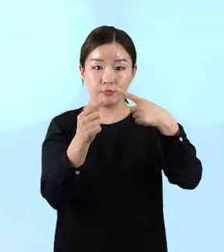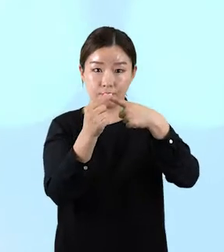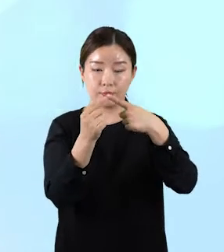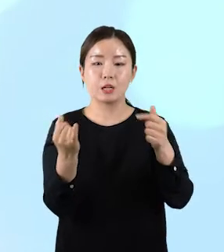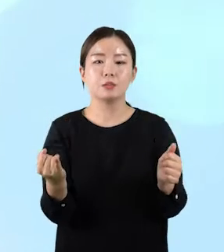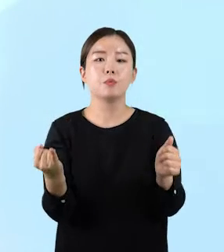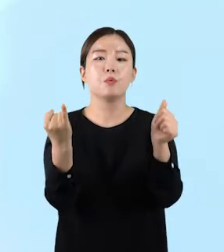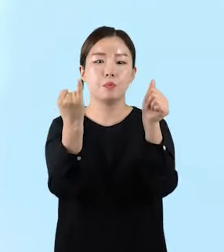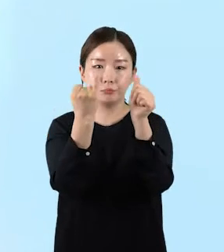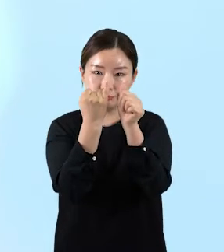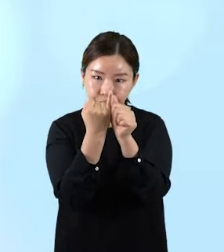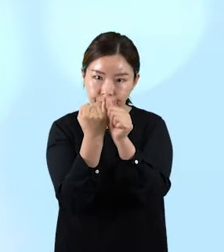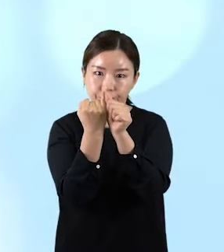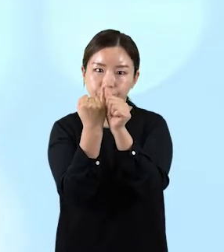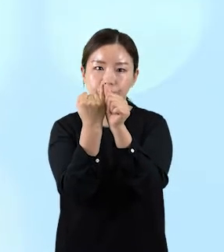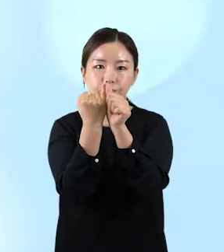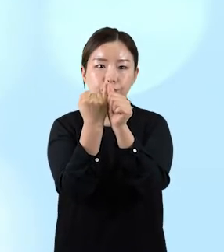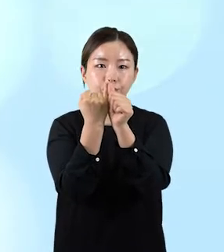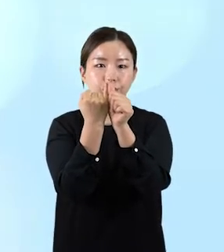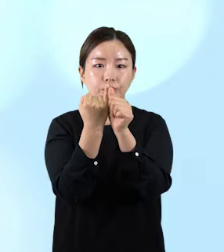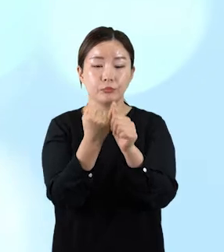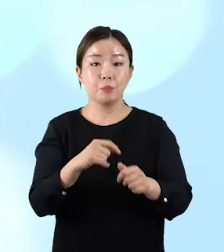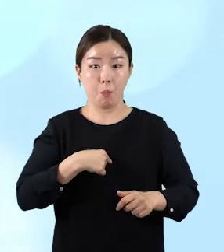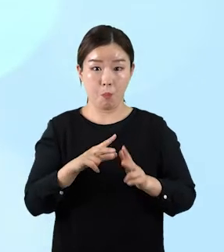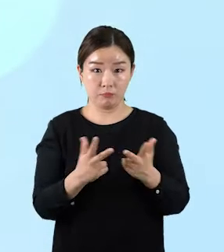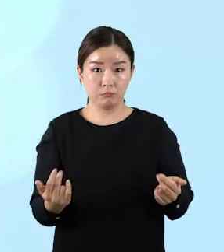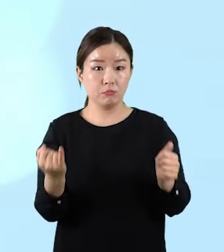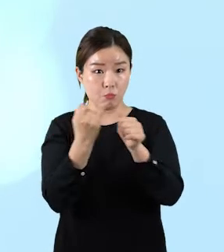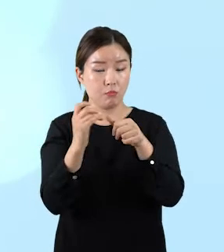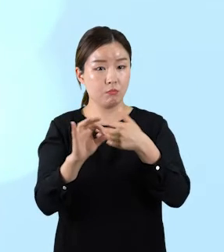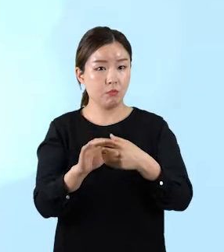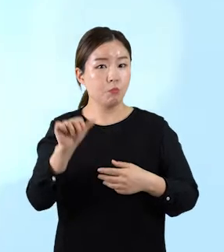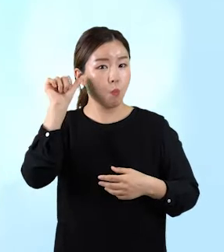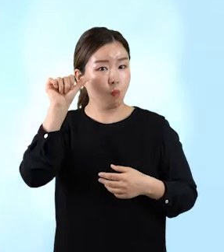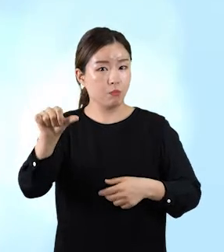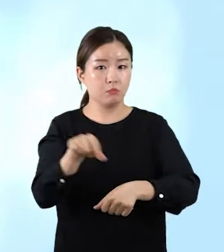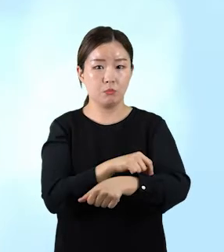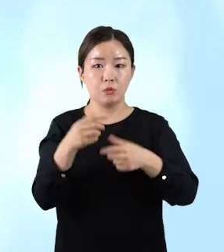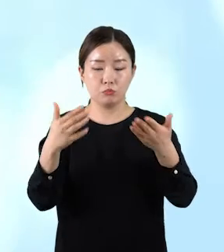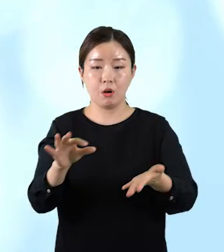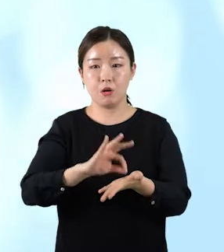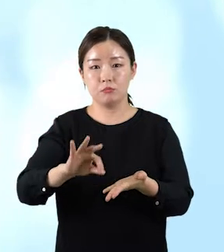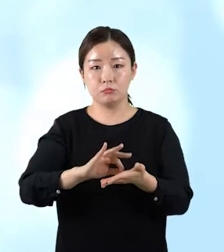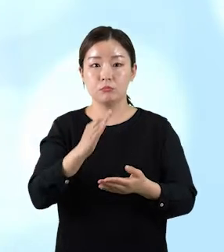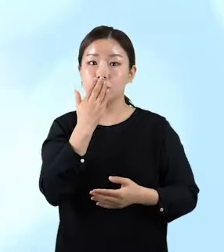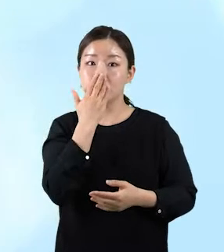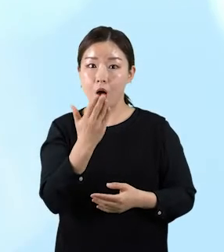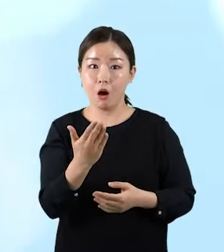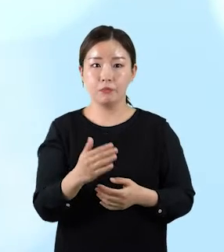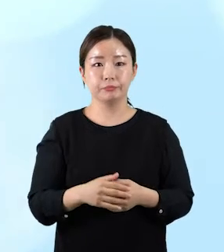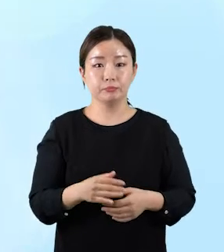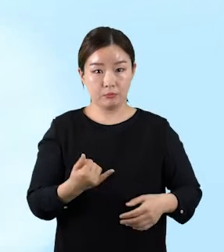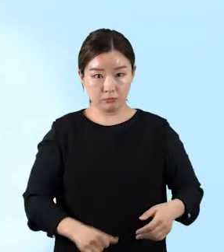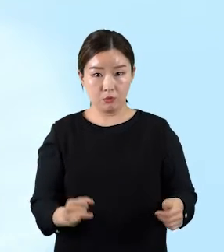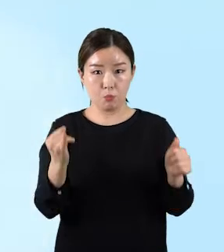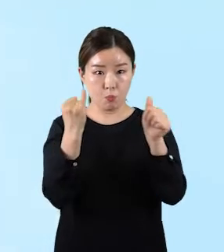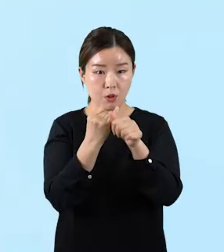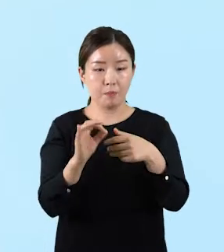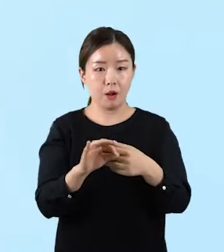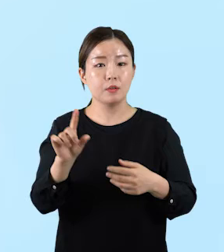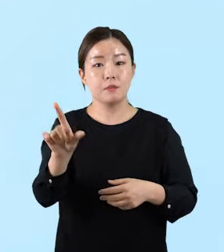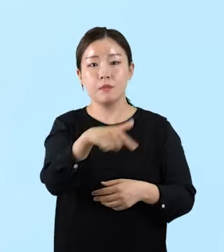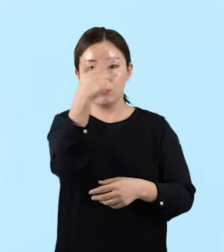첫 번째, 결혼이 있습니다. 본인이 결혼하면 5일의 특별휴가를 사용할 수 있고 자녀가 결혼을